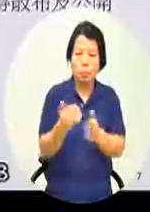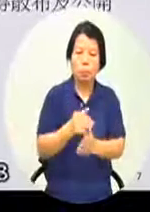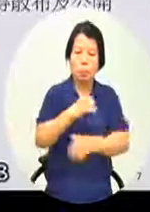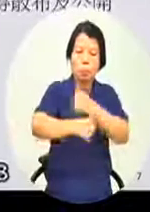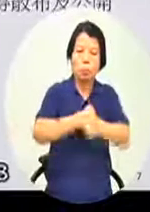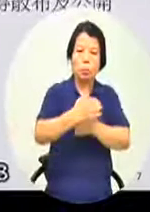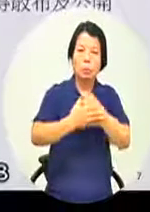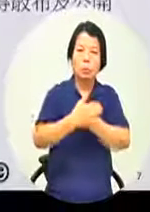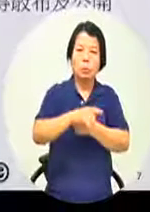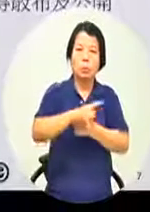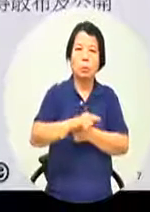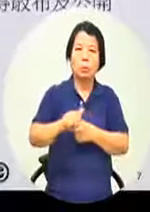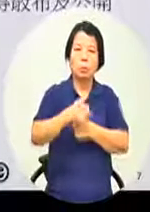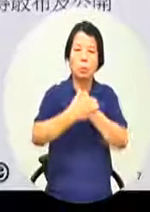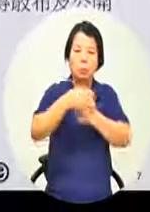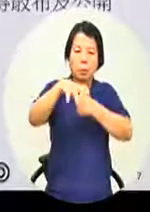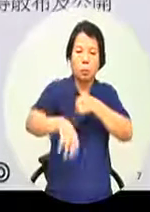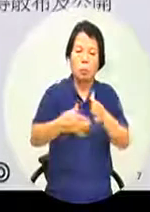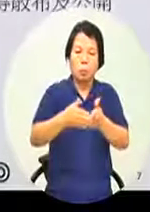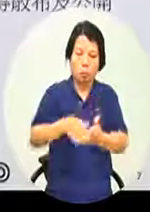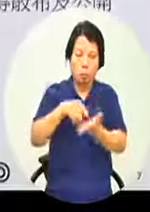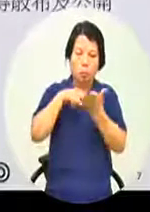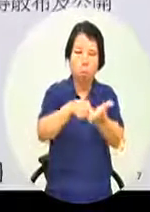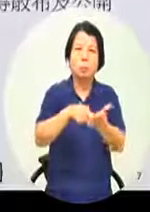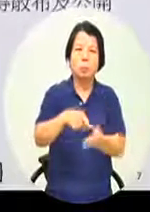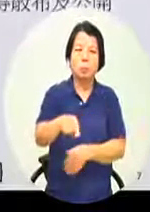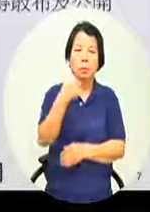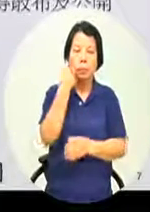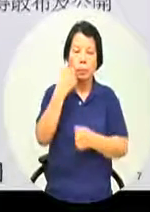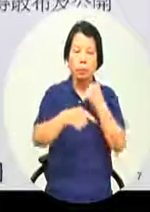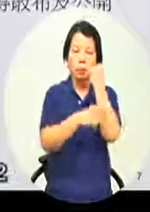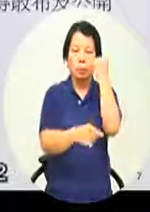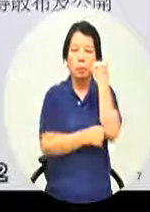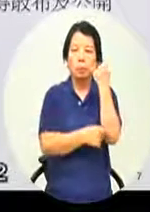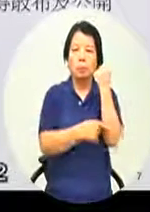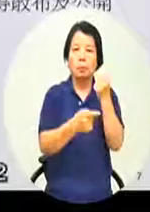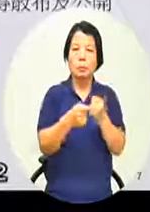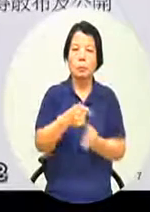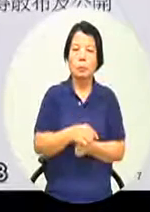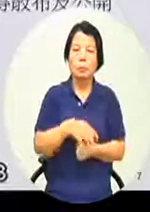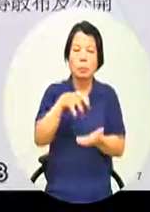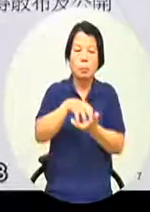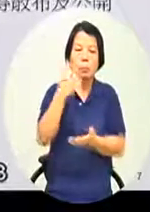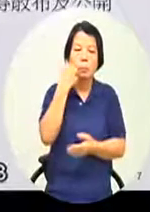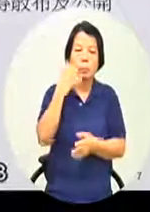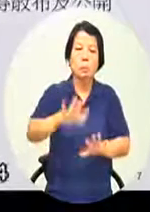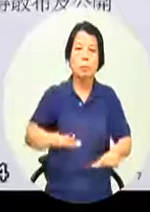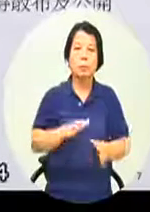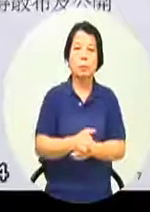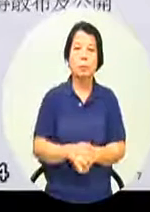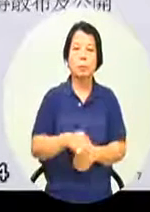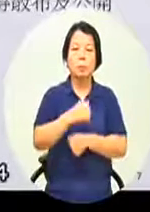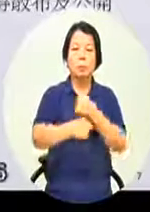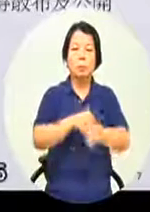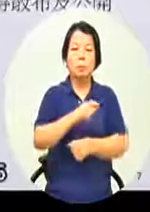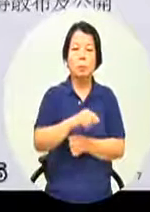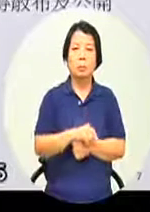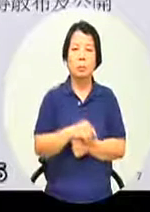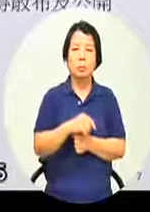处申请。这是于何？这是从哪个法令来的？现场我们动保处的法制人员在不在这